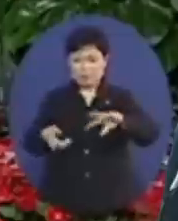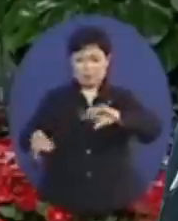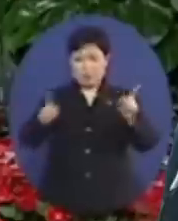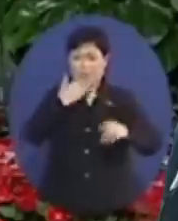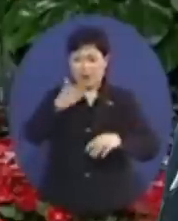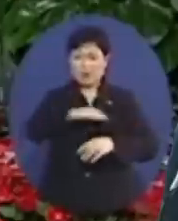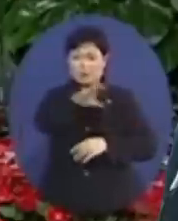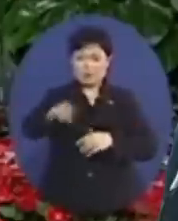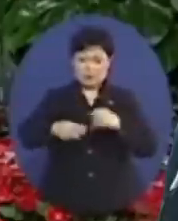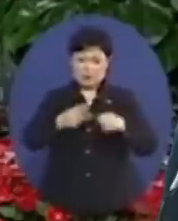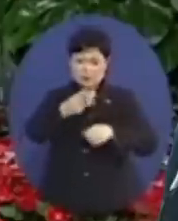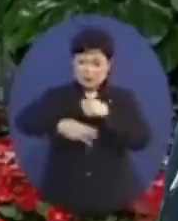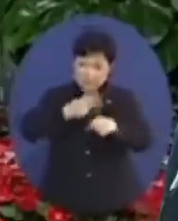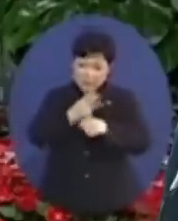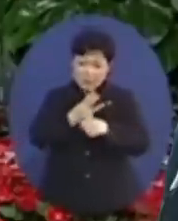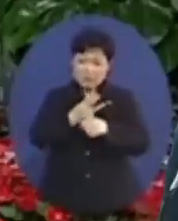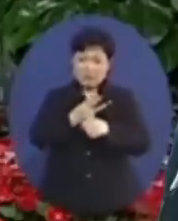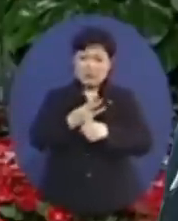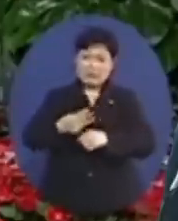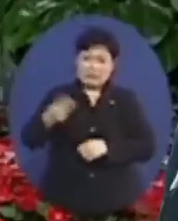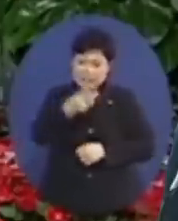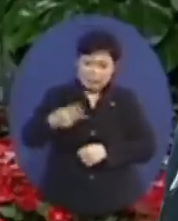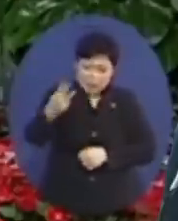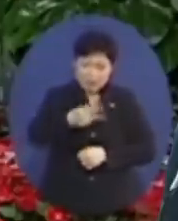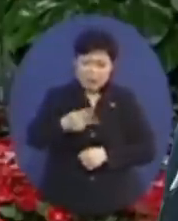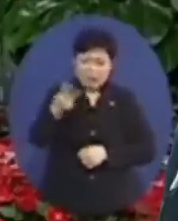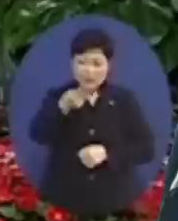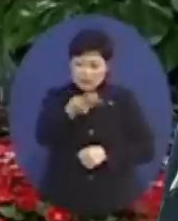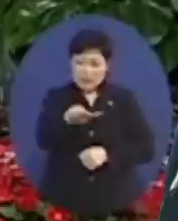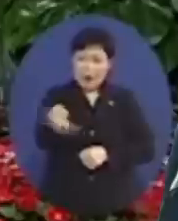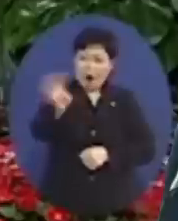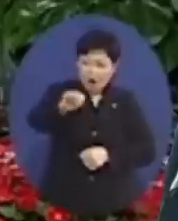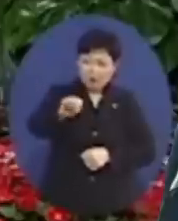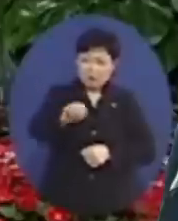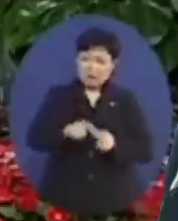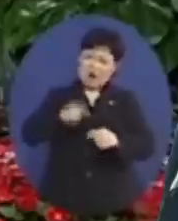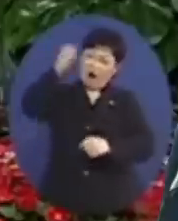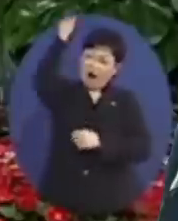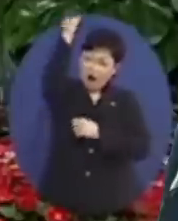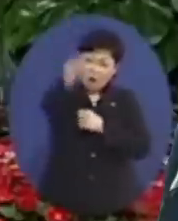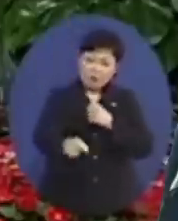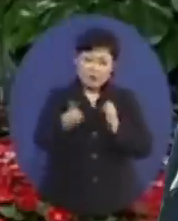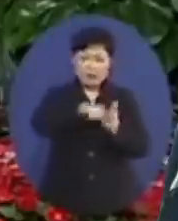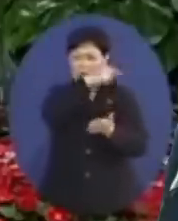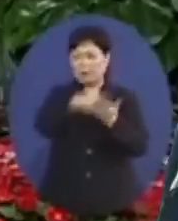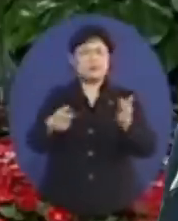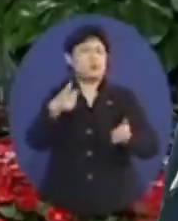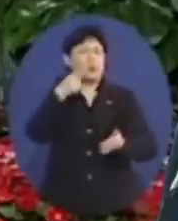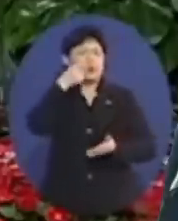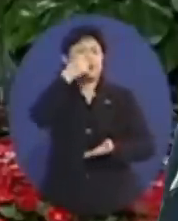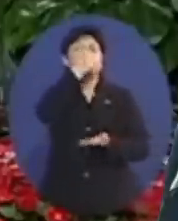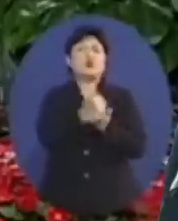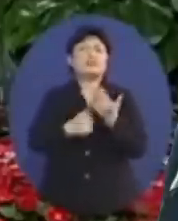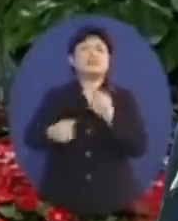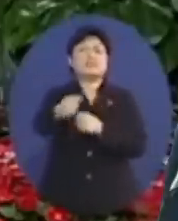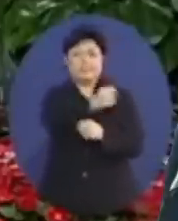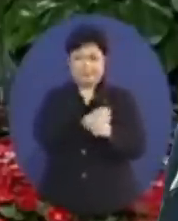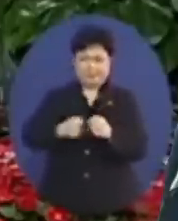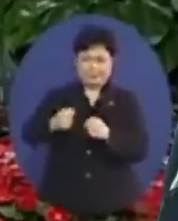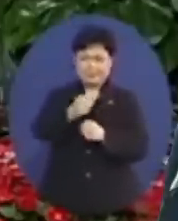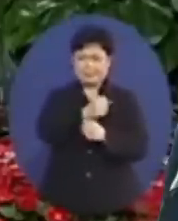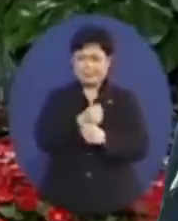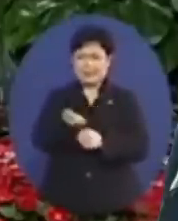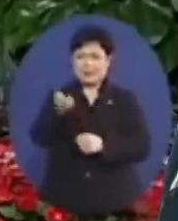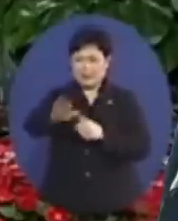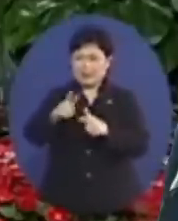아니라 3천년, 3억년, 3조년 영원히 못 갚을 죄짐인 것입니다.